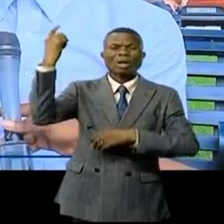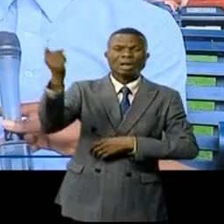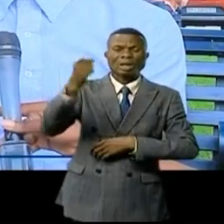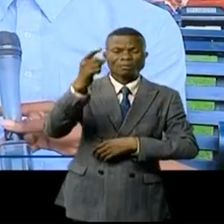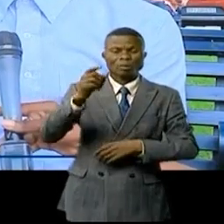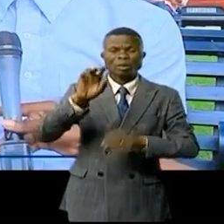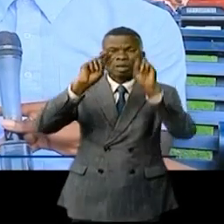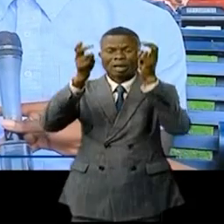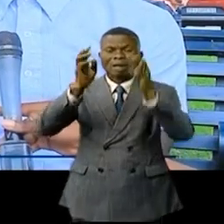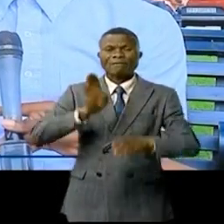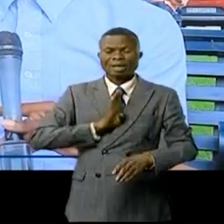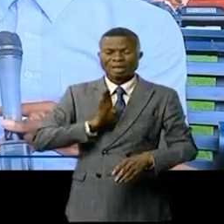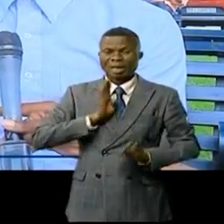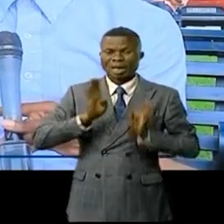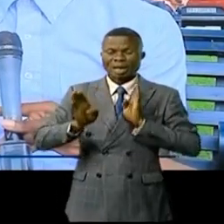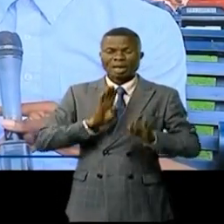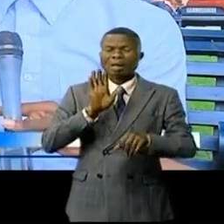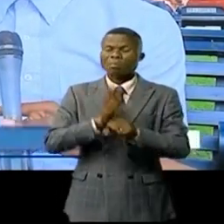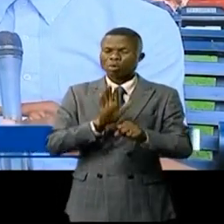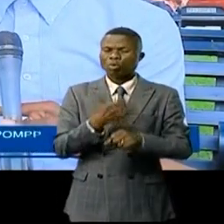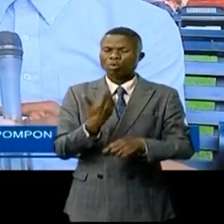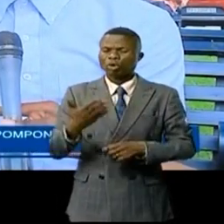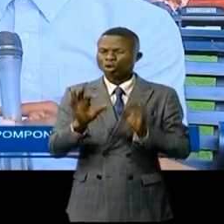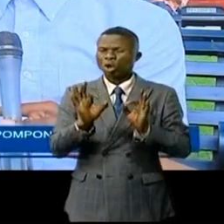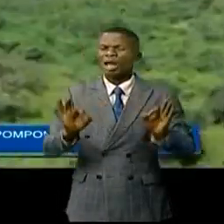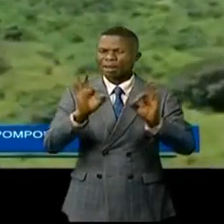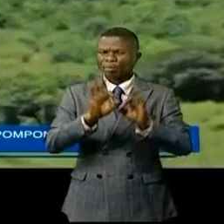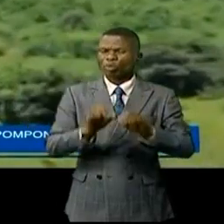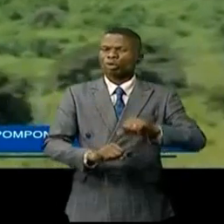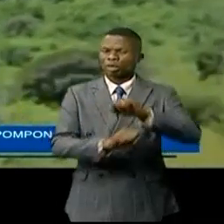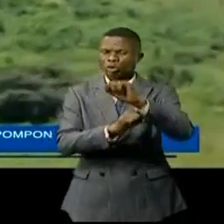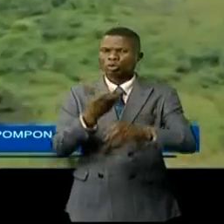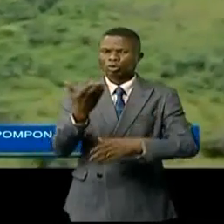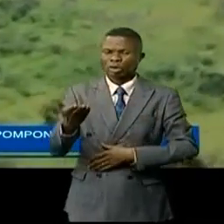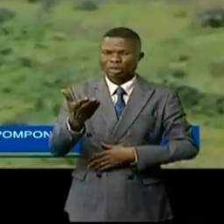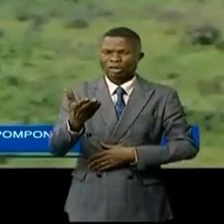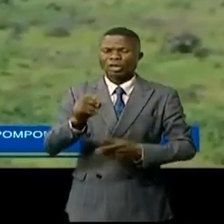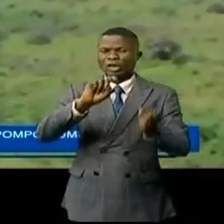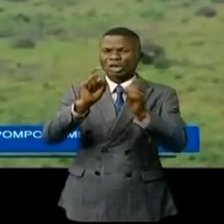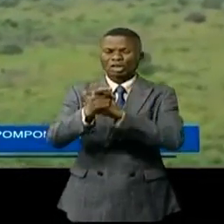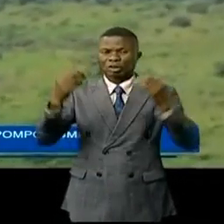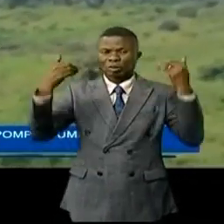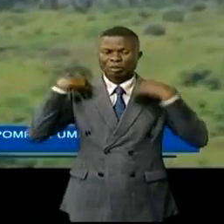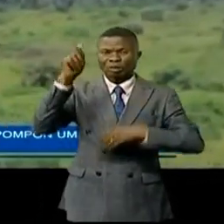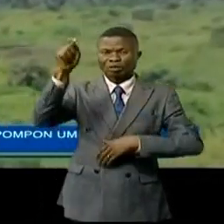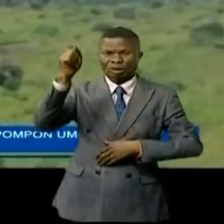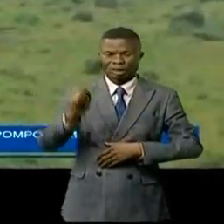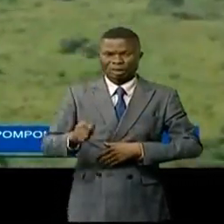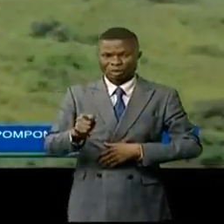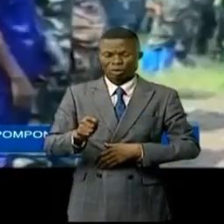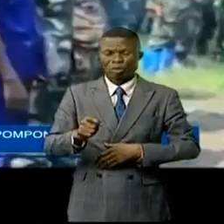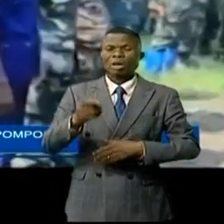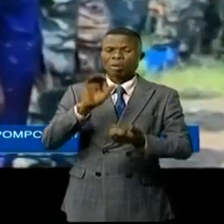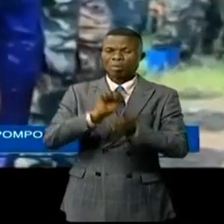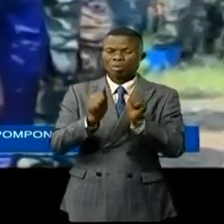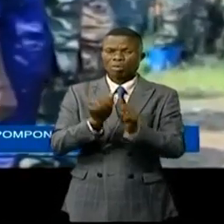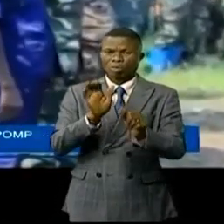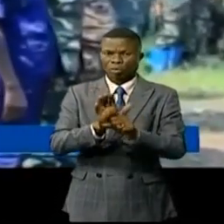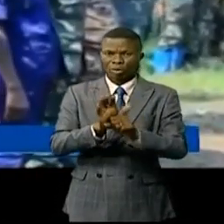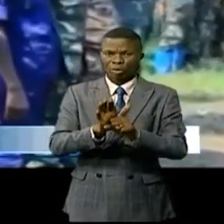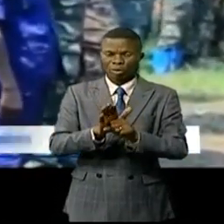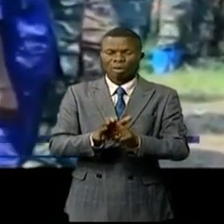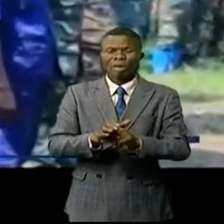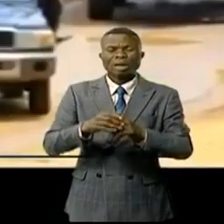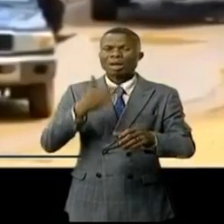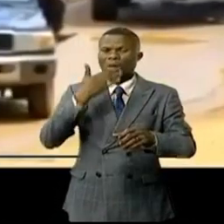il y a urgence d'assistance humanitaire. L'état des sièges, seul espoir pour toute une génération pour ne plus